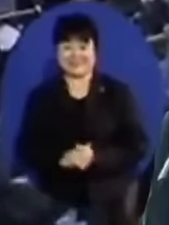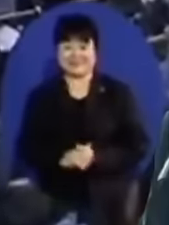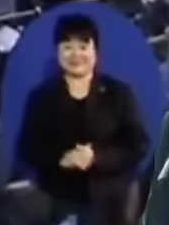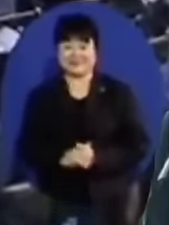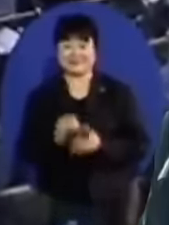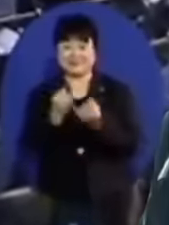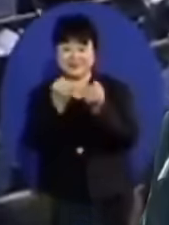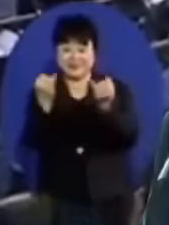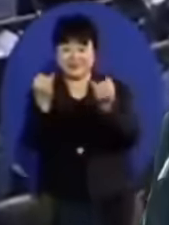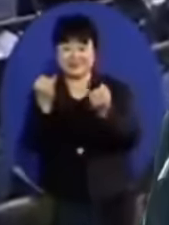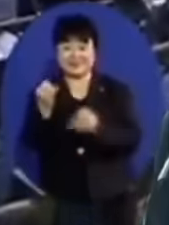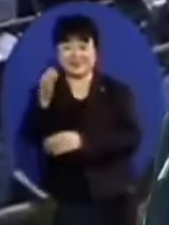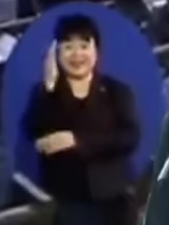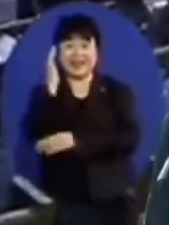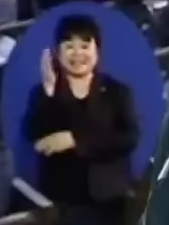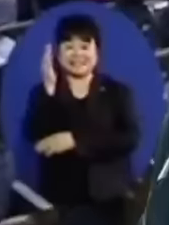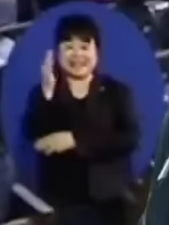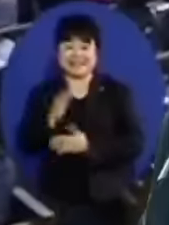그런데